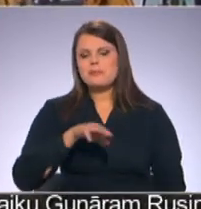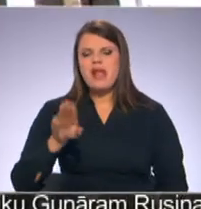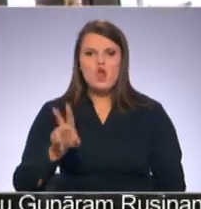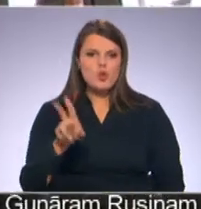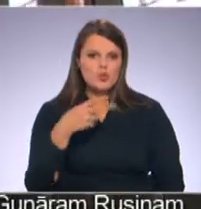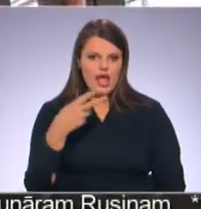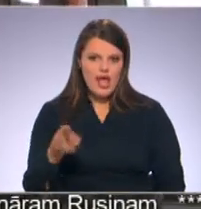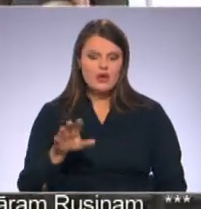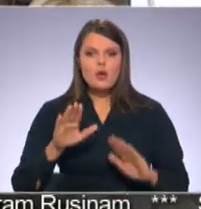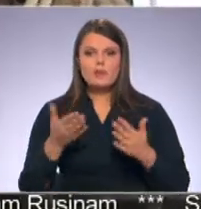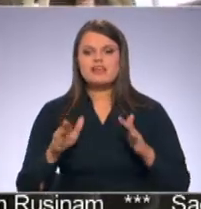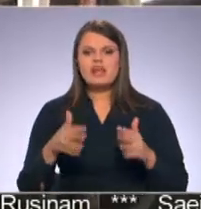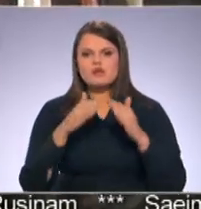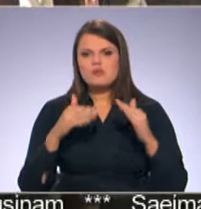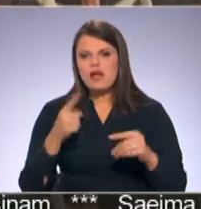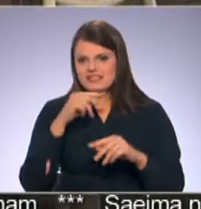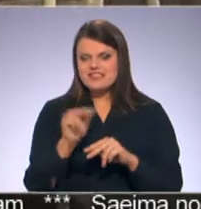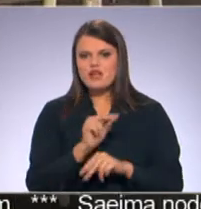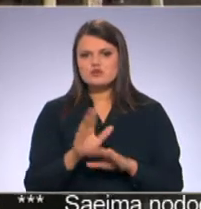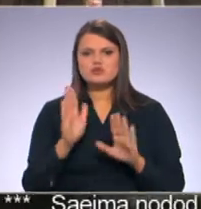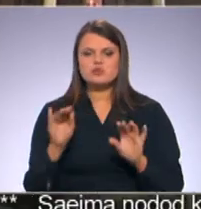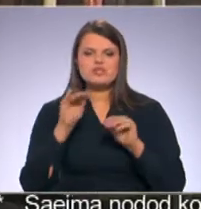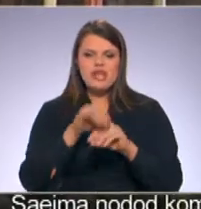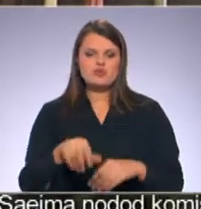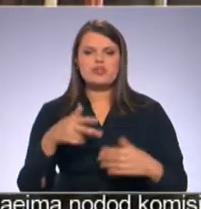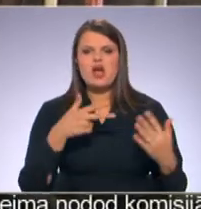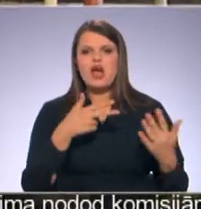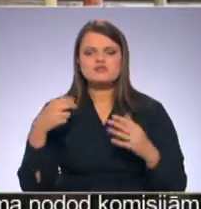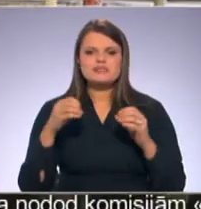500 000 eiro. Savukārt katlu mājas rekonstrukcijā tiks ieguldīti